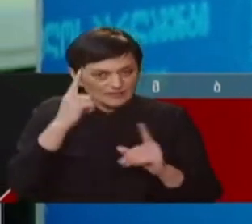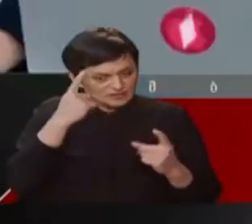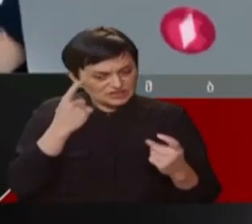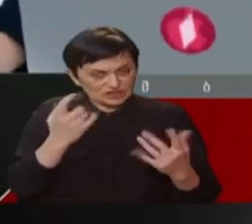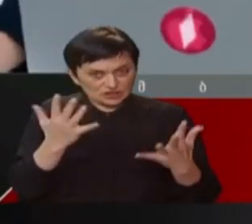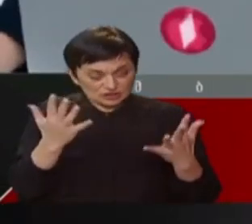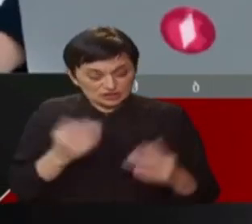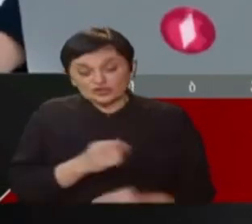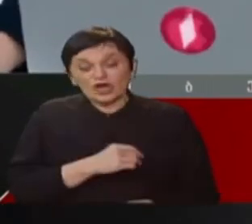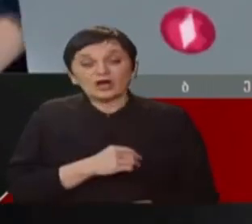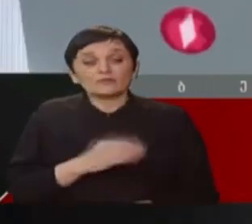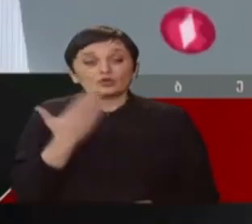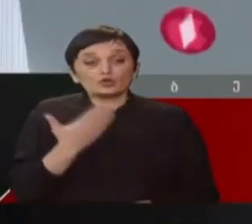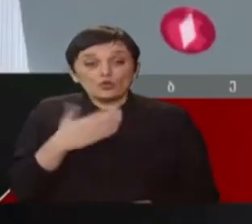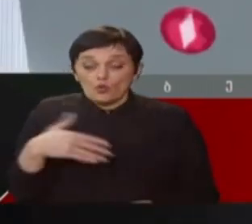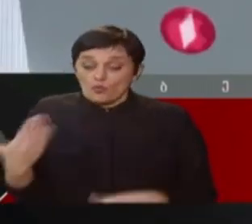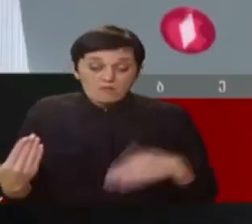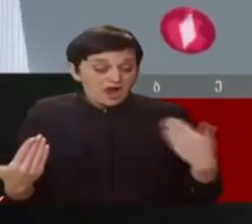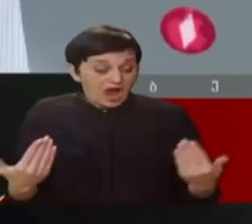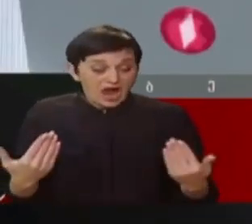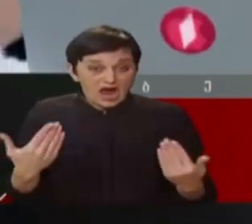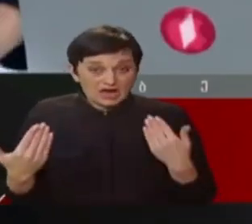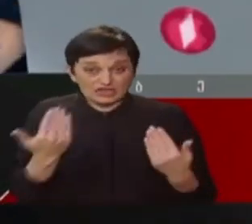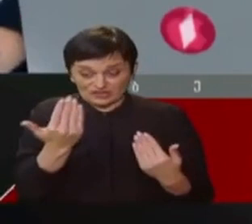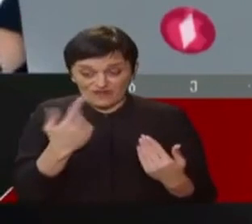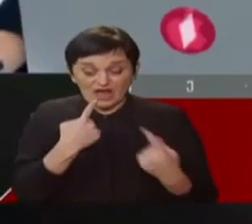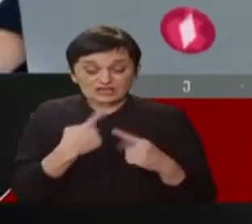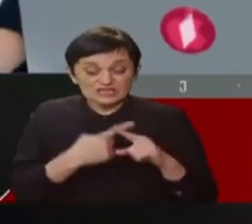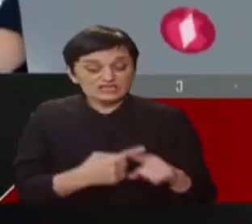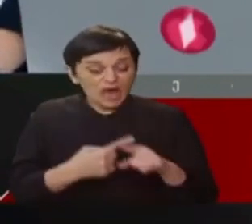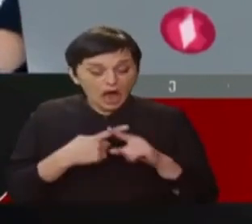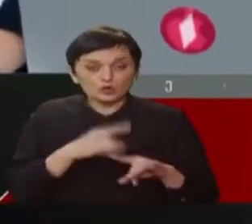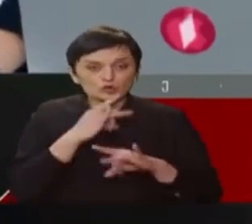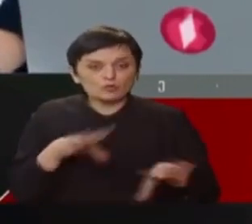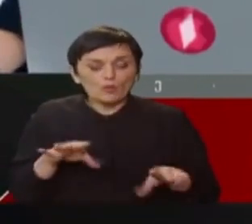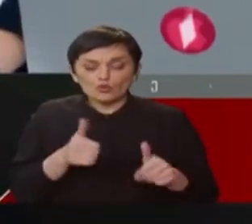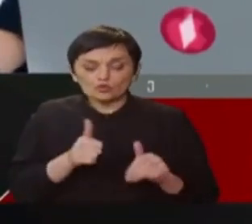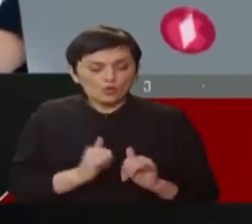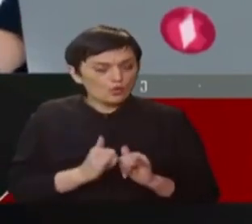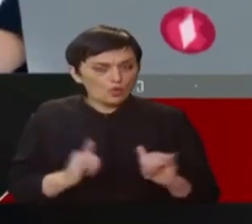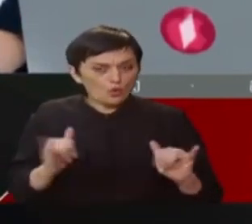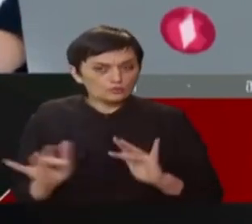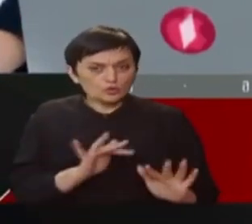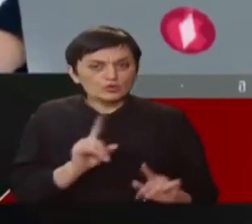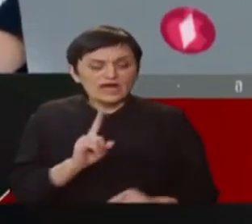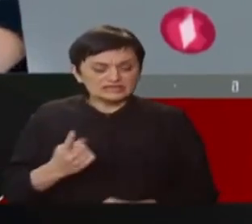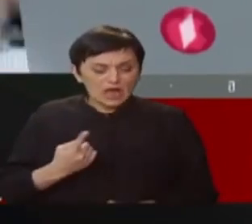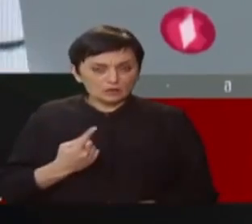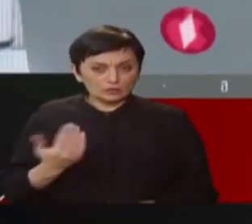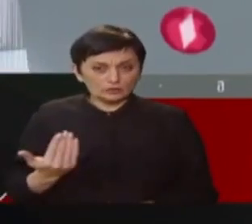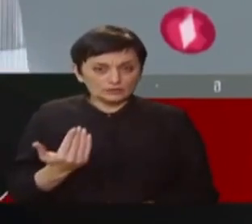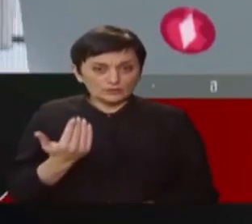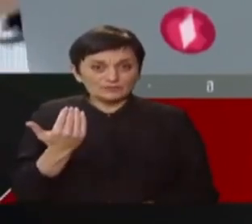ამაზე ვიმოწერთ. თუ არც ერთი მხარე ამ დათმობაზე, რომელზეც თქვენ საუბრობთ, არ წავა, ან როგორ უნდა განვითარდეს პროცესები, რას ელოდებით თქვენ?